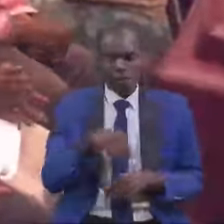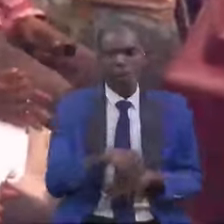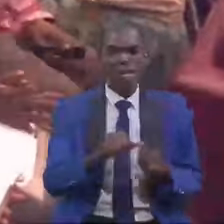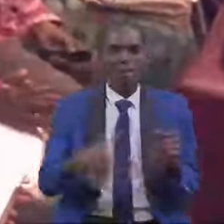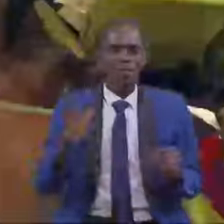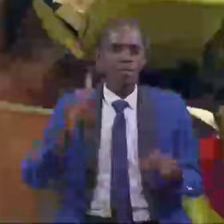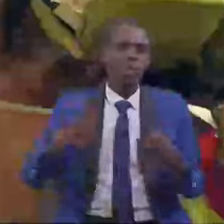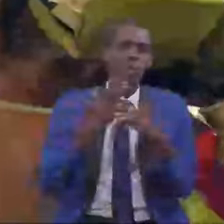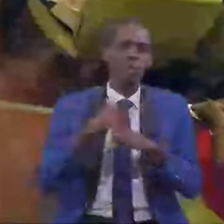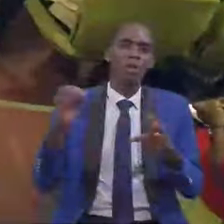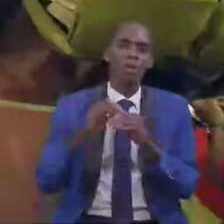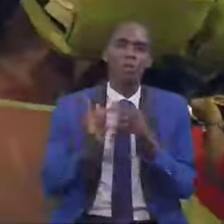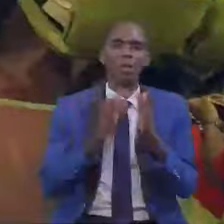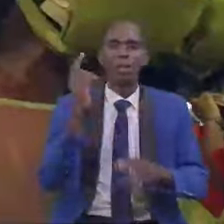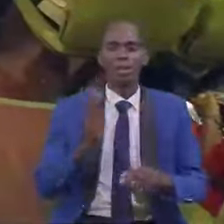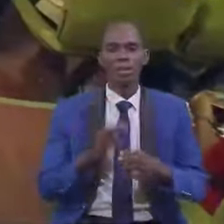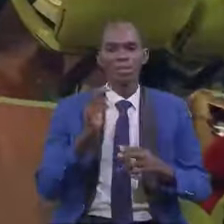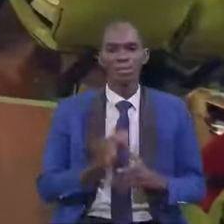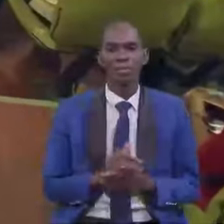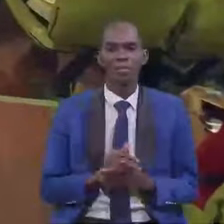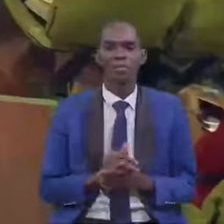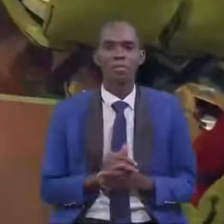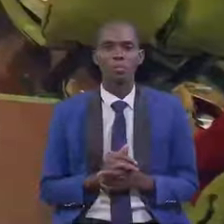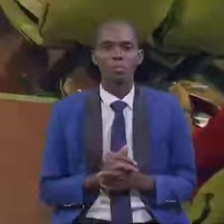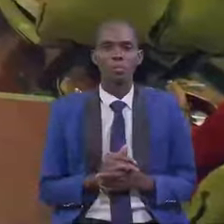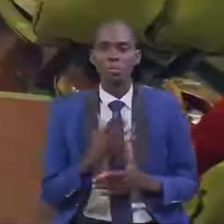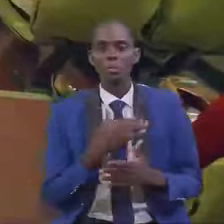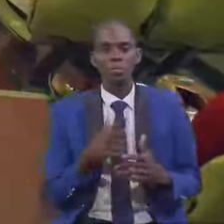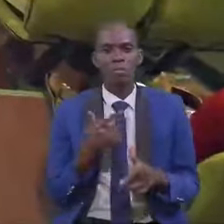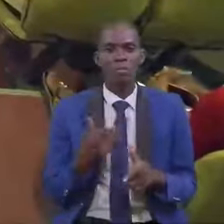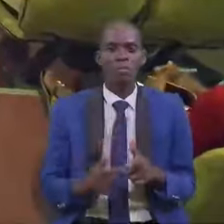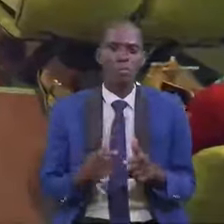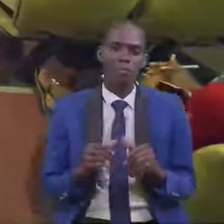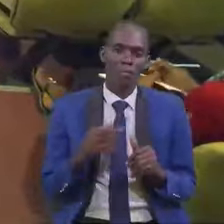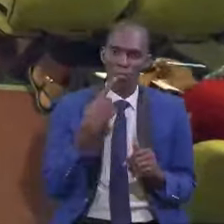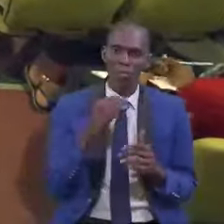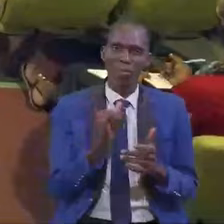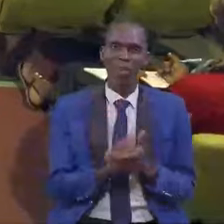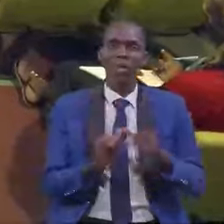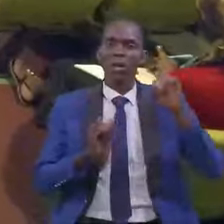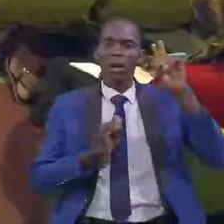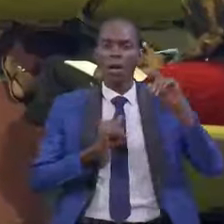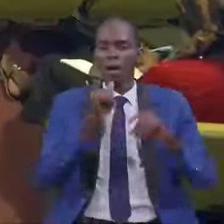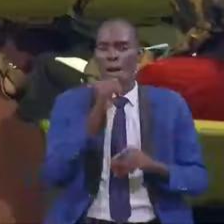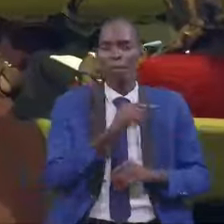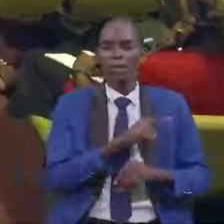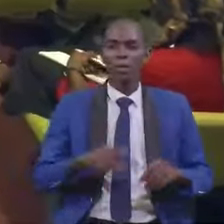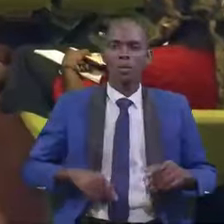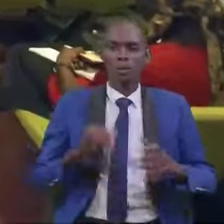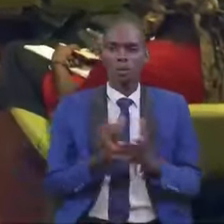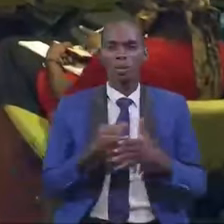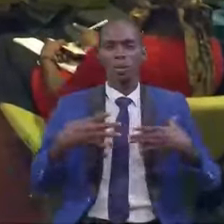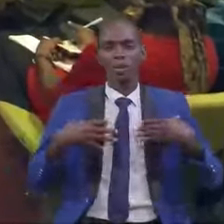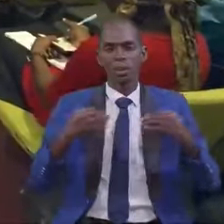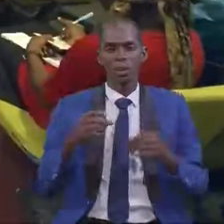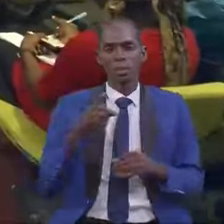de Jésus-Christ. Et puis dit, je suis l'Éternel qui te guérit. Quelle proclamation! Je suis